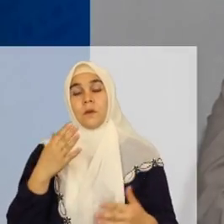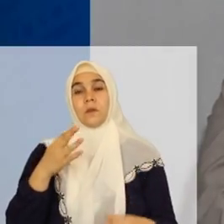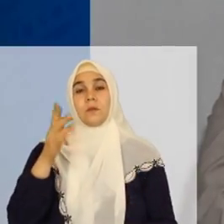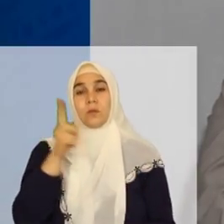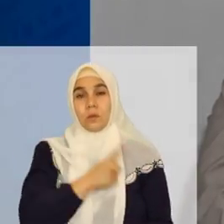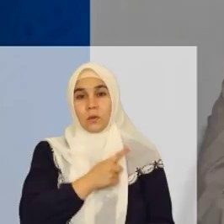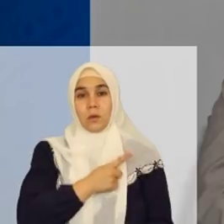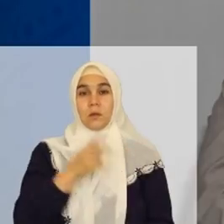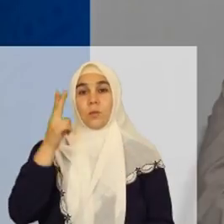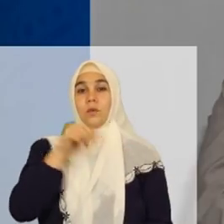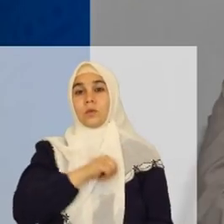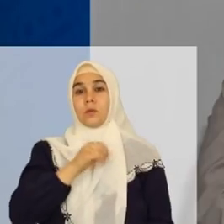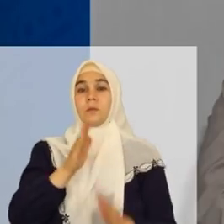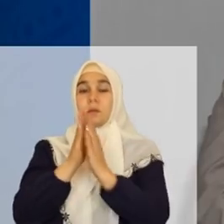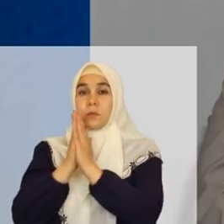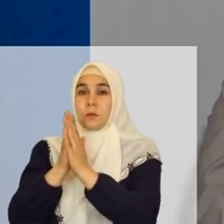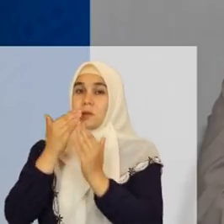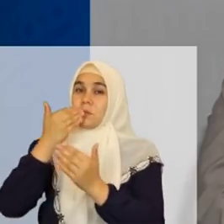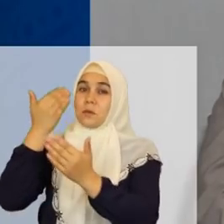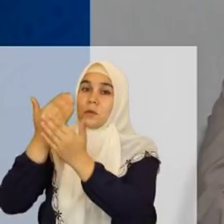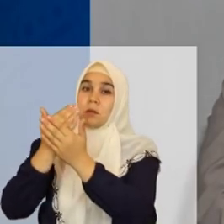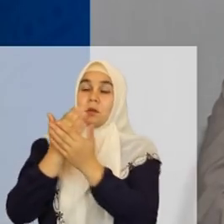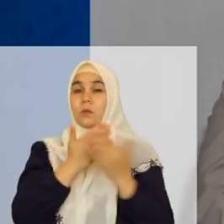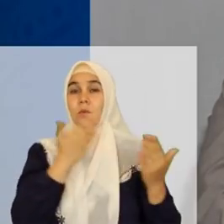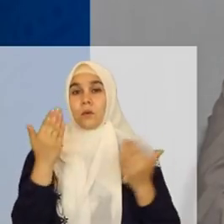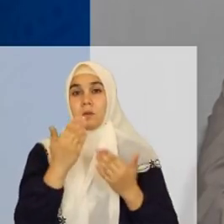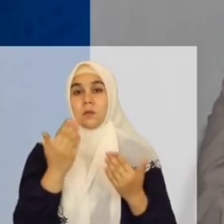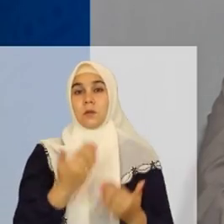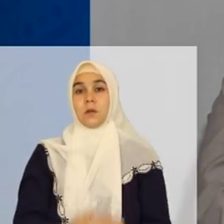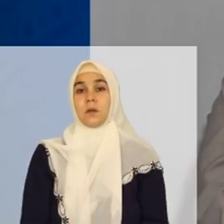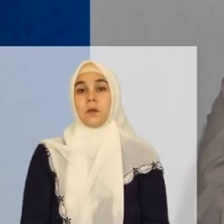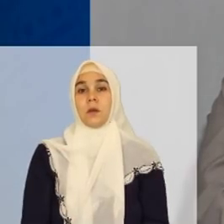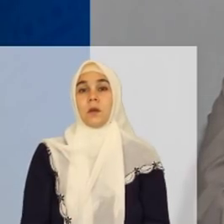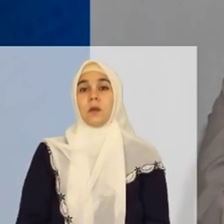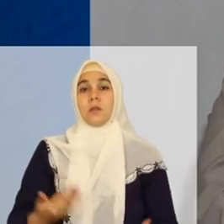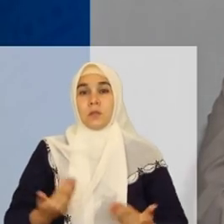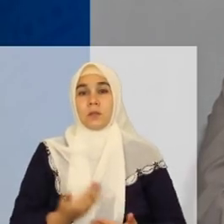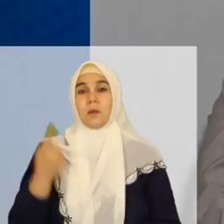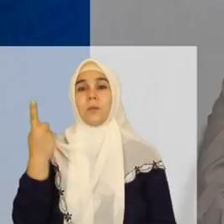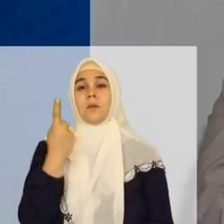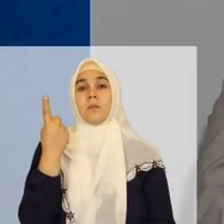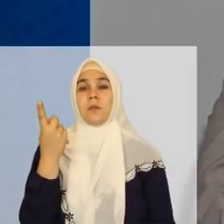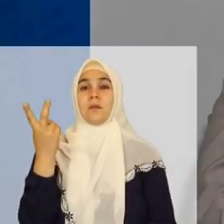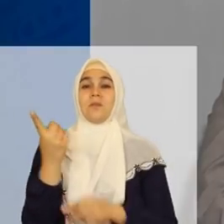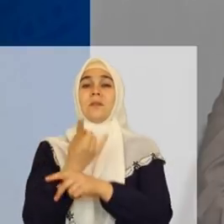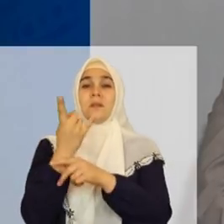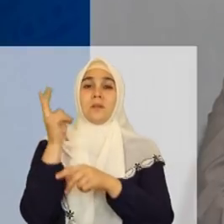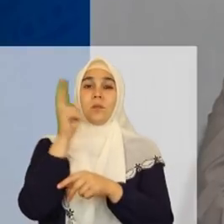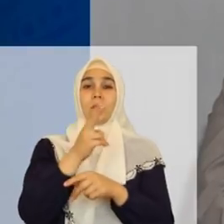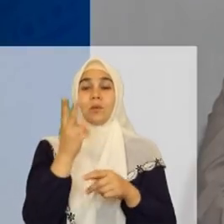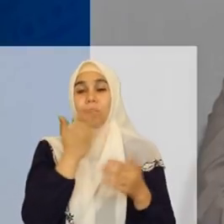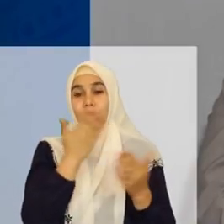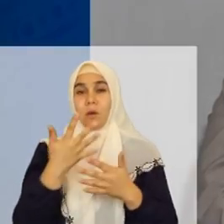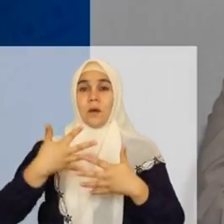faqat yolg'iz Allohni o'ziga iltijo qilish kerak, duo qilish kerak. Umrida bir marta bo'ladigan duo,